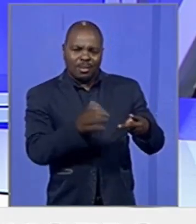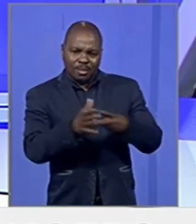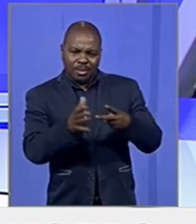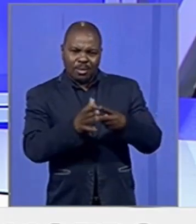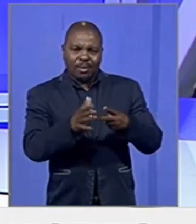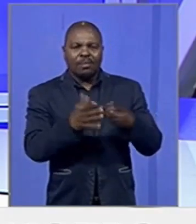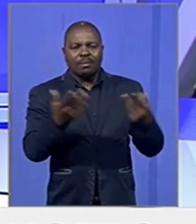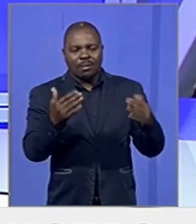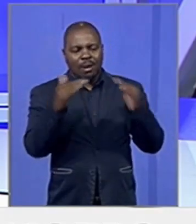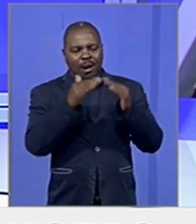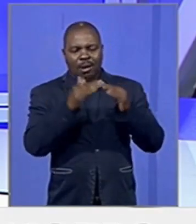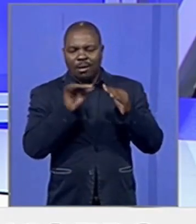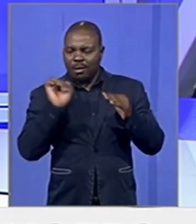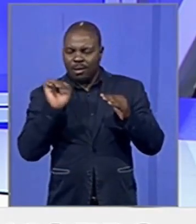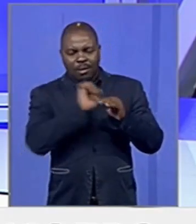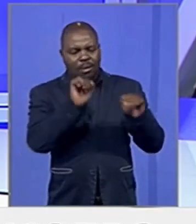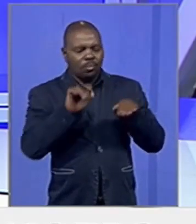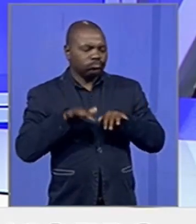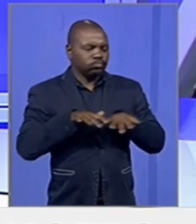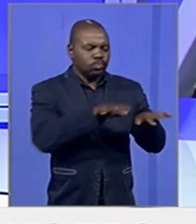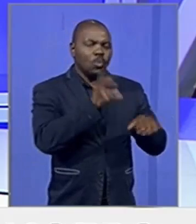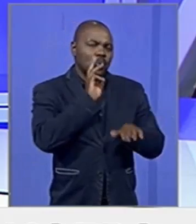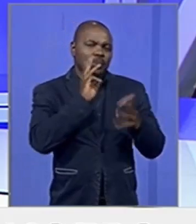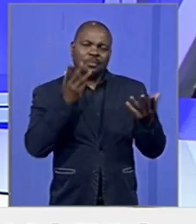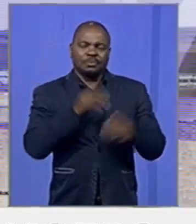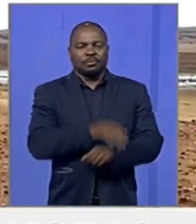a tsena ka magaeng a bona.